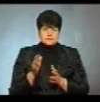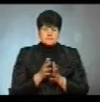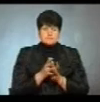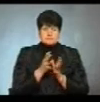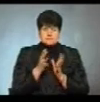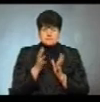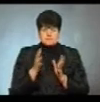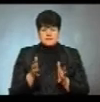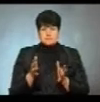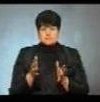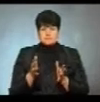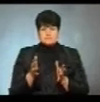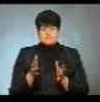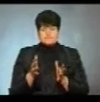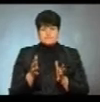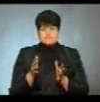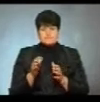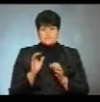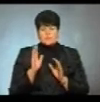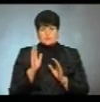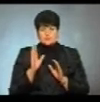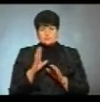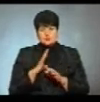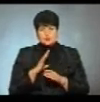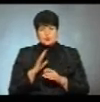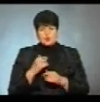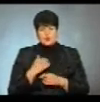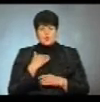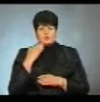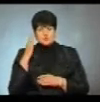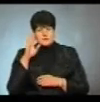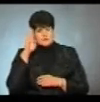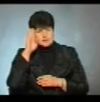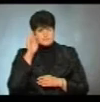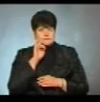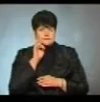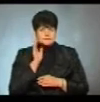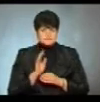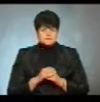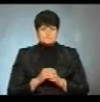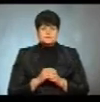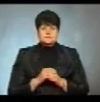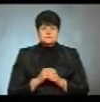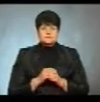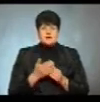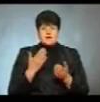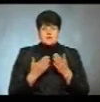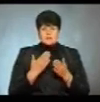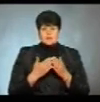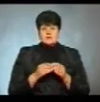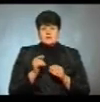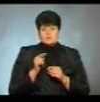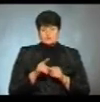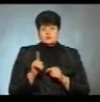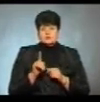більше схильні голосувати були саме юнаки. Але попри те, що